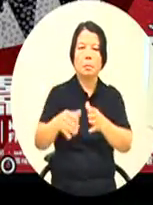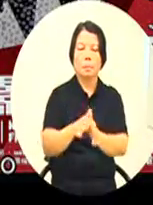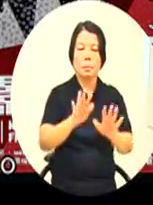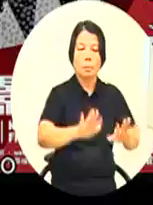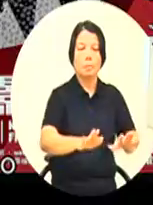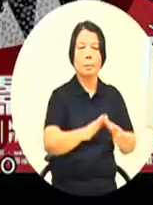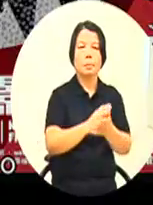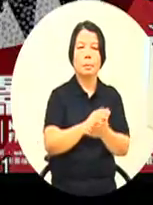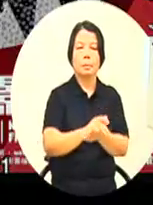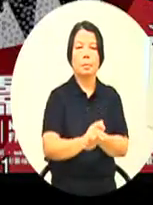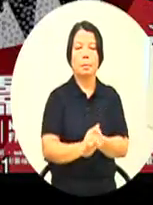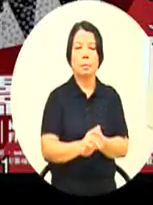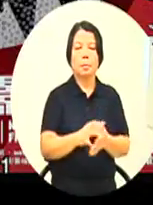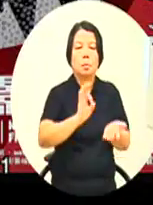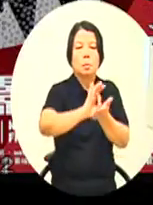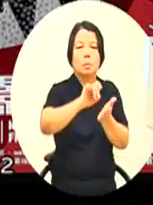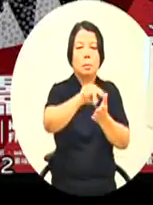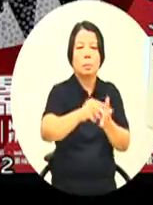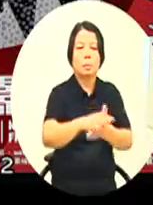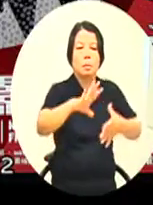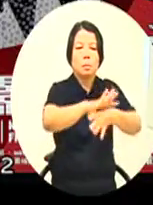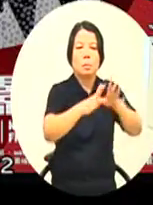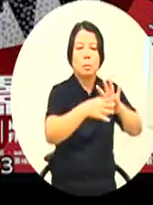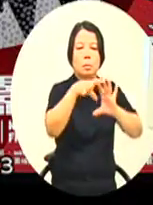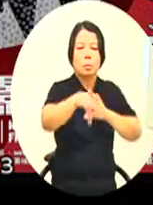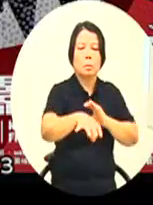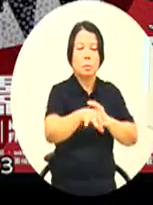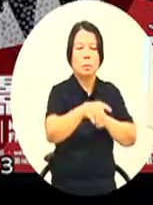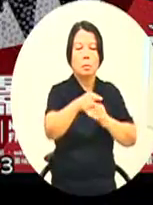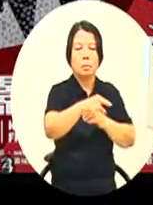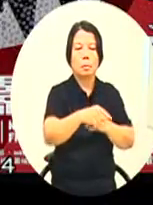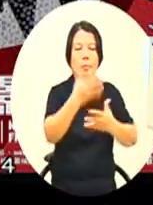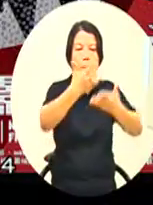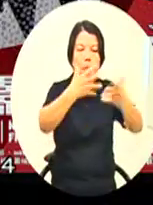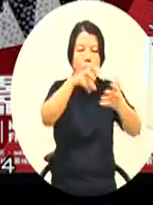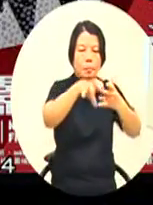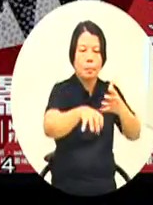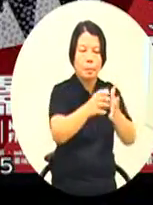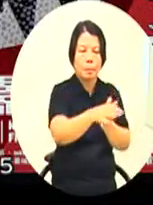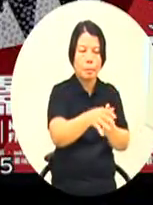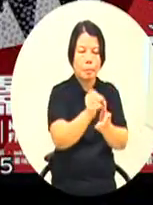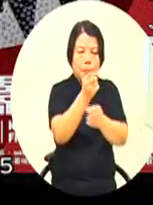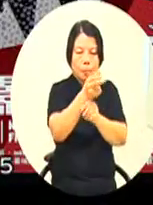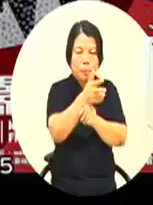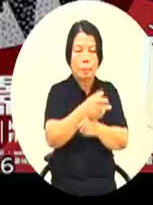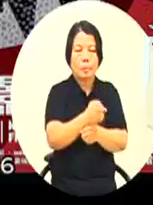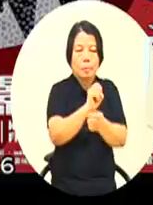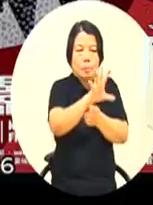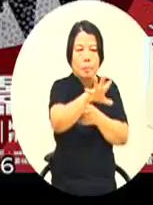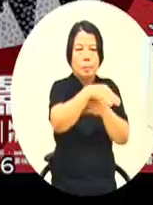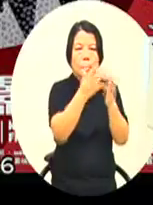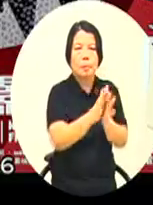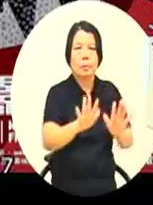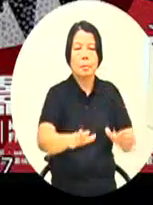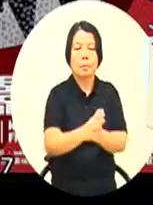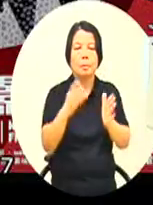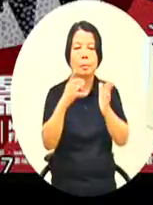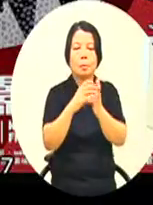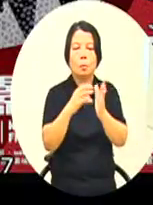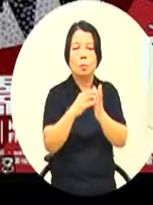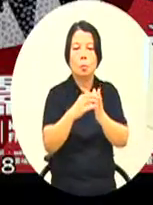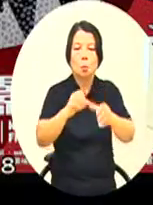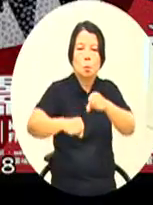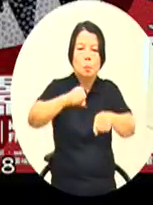今年呢都是利用我们文化局相关的场域来放映哦。那今年的主题叫巨兽时代，我们希